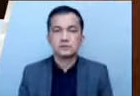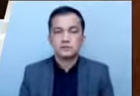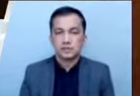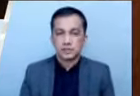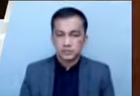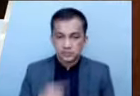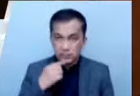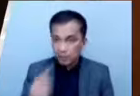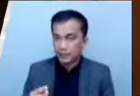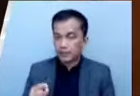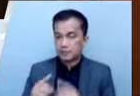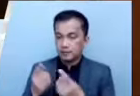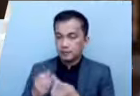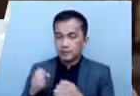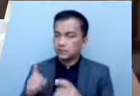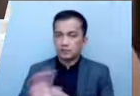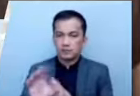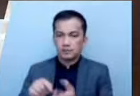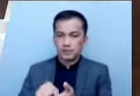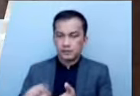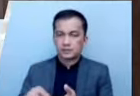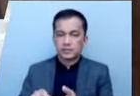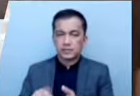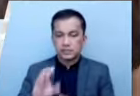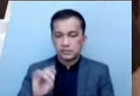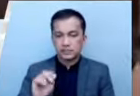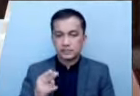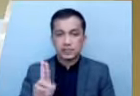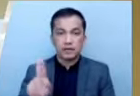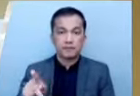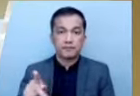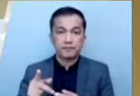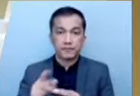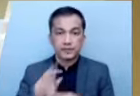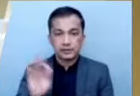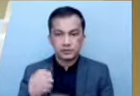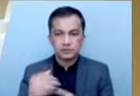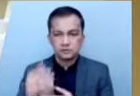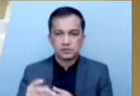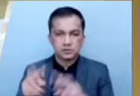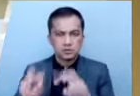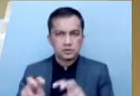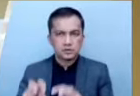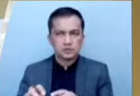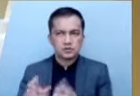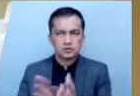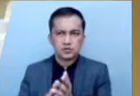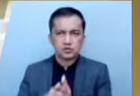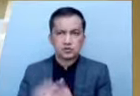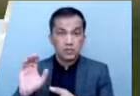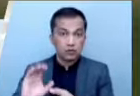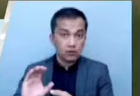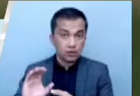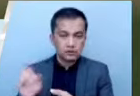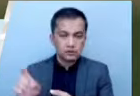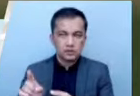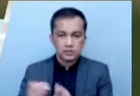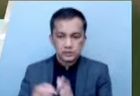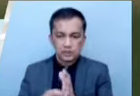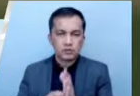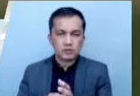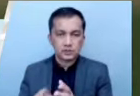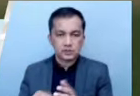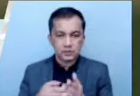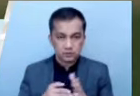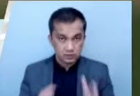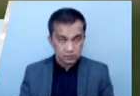dapat binabayaran sa Catch-up Friday. Kasunod kasi ng investigasyon sa isang eskwelahan sa Caloocan na nagre-require umano sa mga estudyante